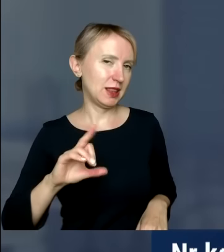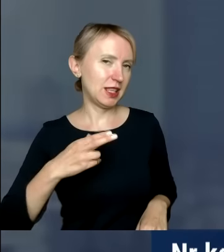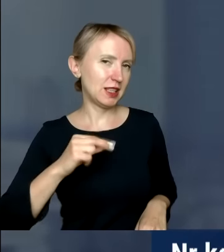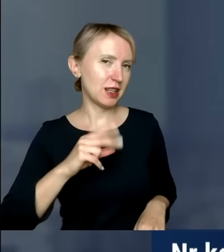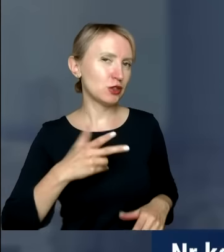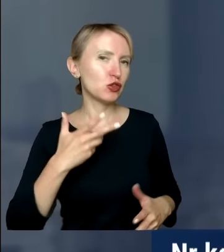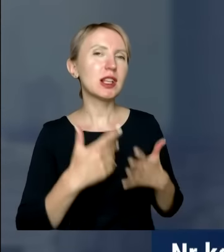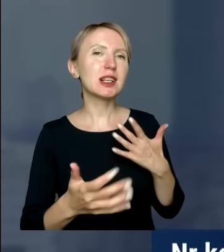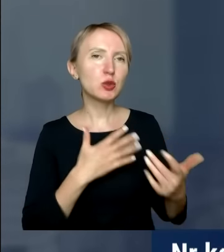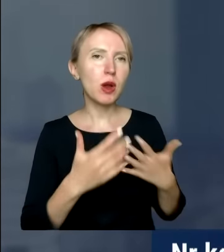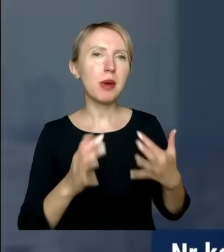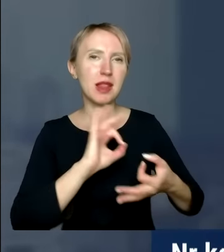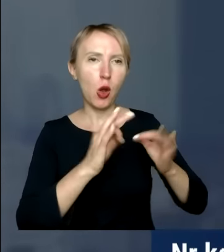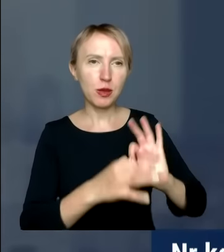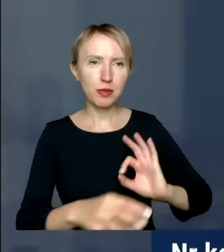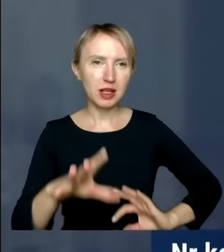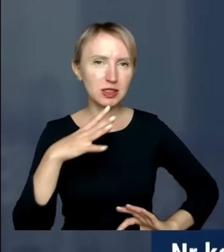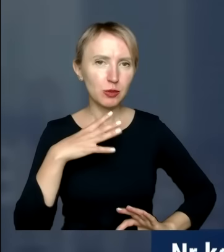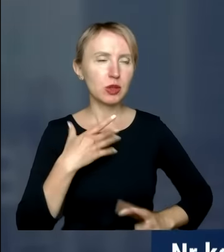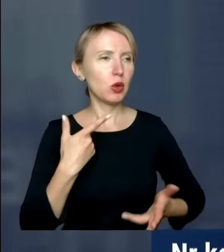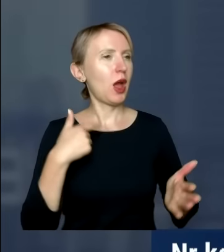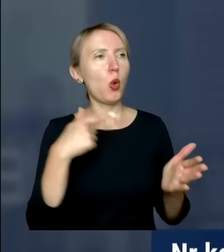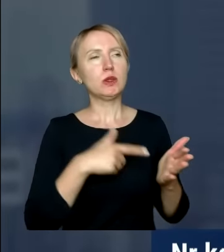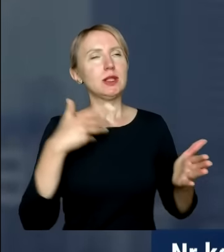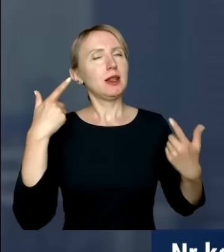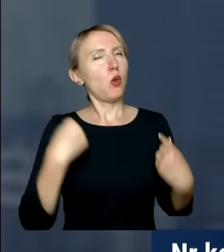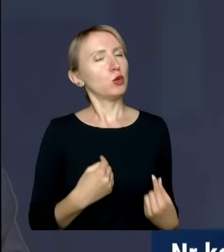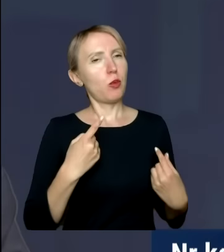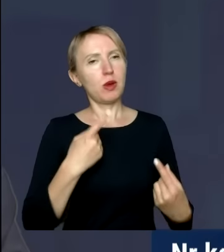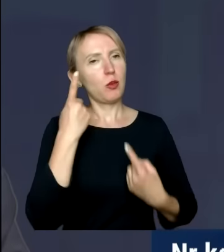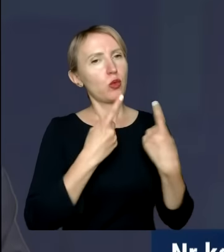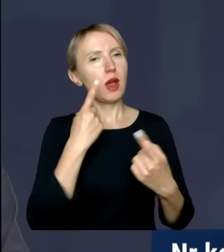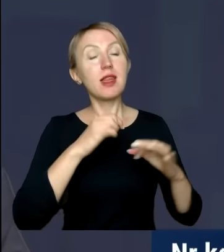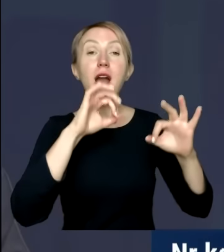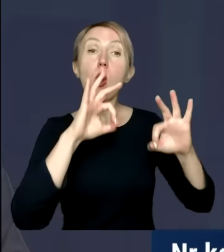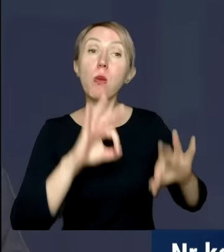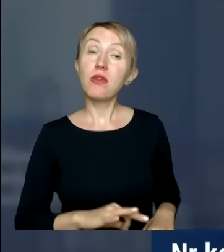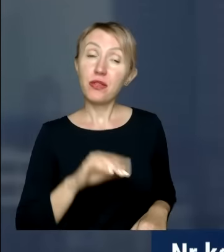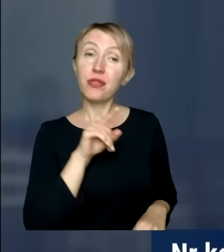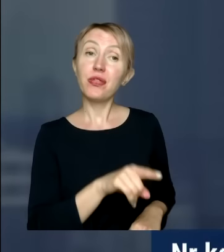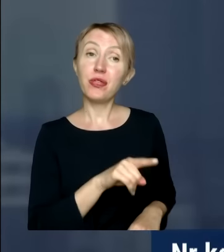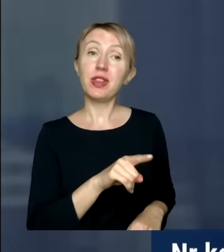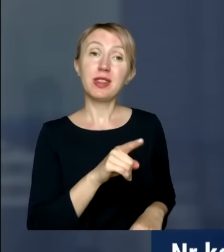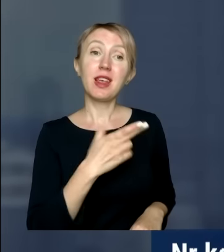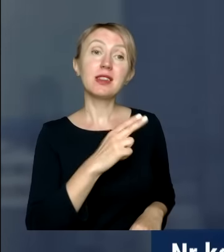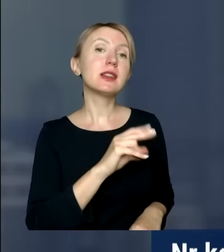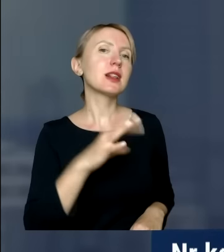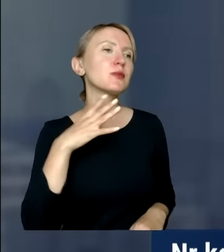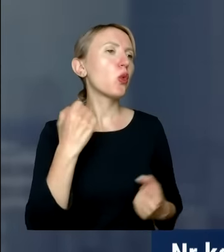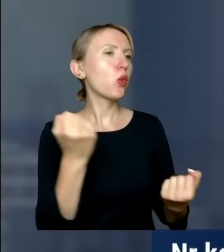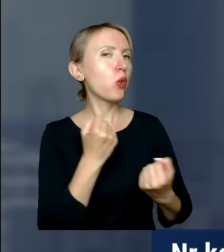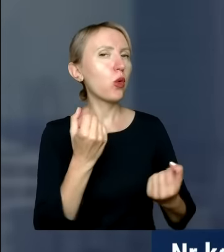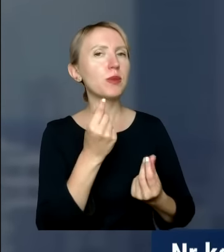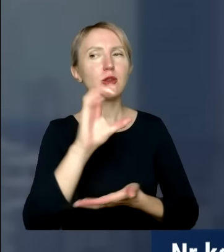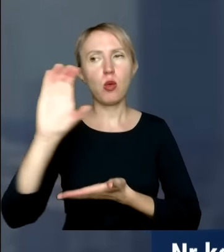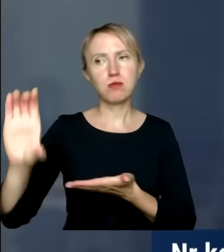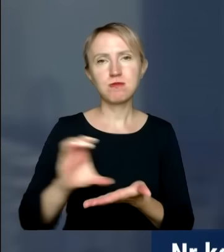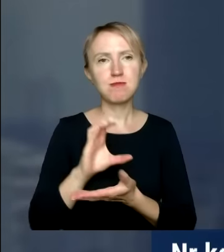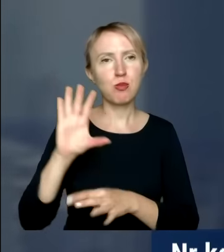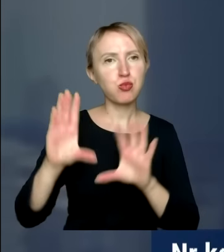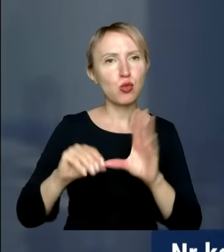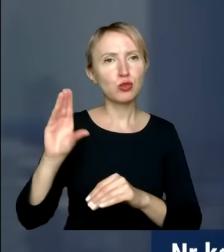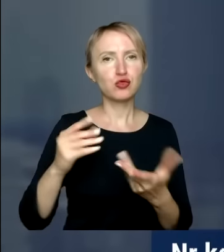olimpijskich jestem ostatnią osobą która by w ogóle tak pomyślała obwiniam go za to że miał ogromne pieniądze z budżetu i po